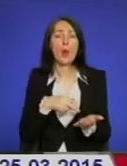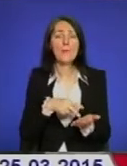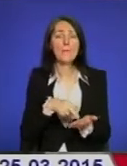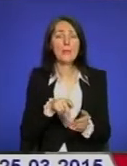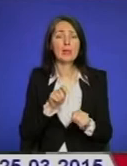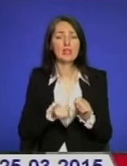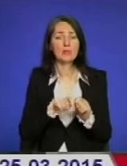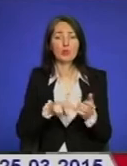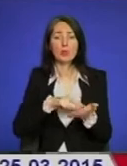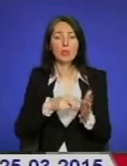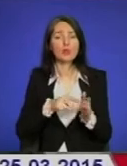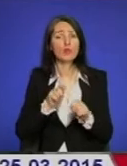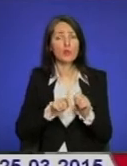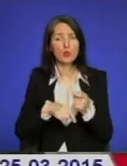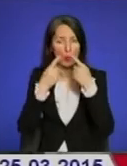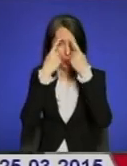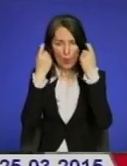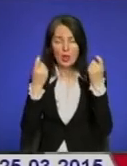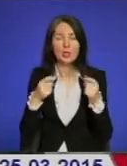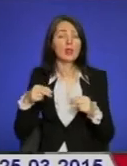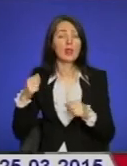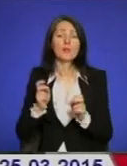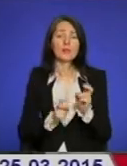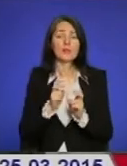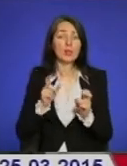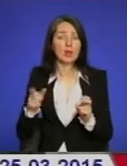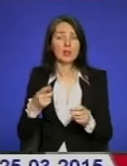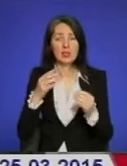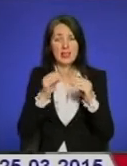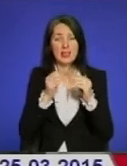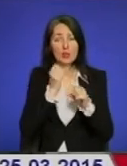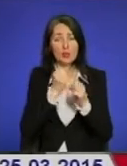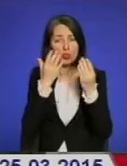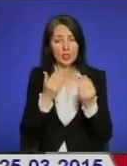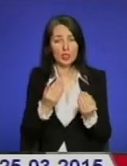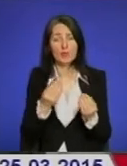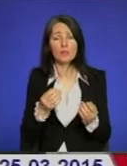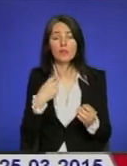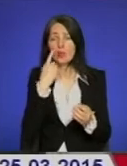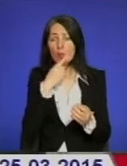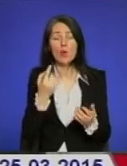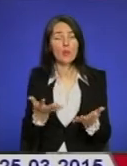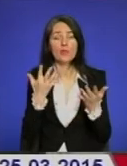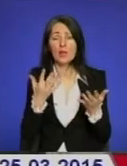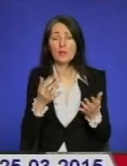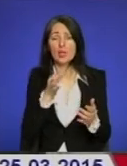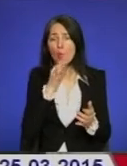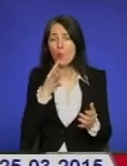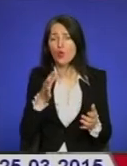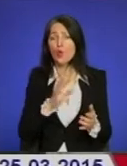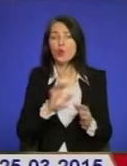інспектор на планового перевірку і попередити роботодавця за 10 робочих днів ну мова про виявлення будь-якого нелегала там